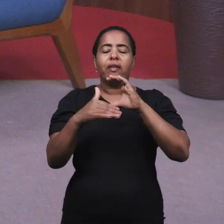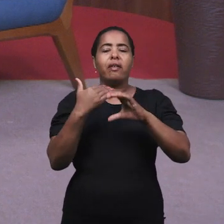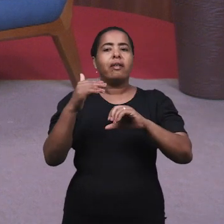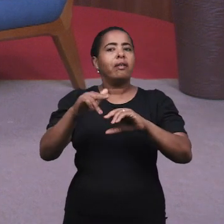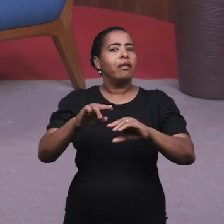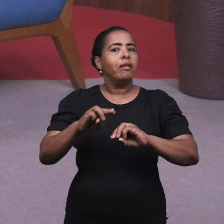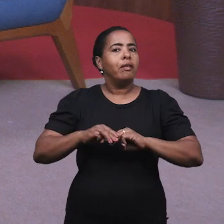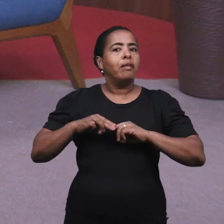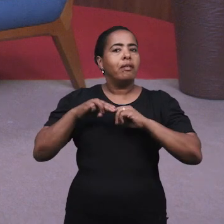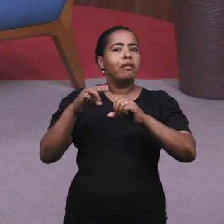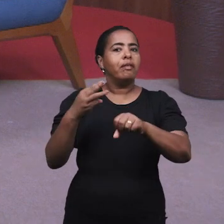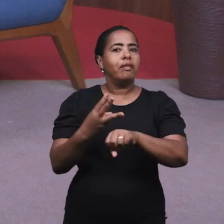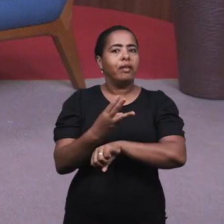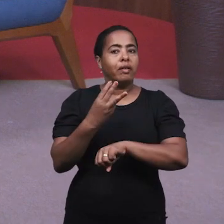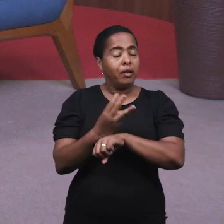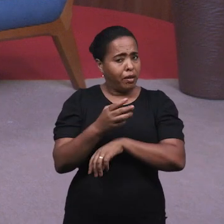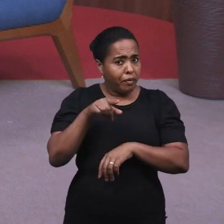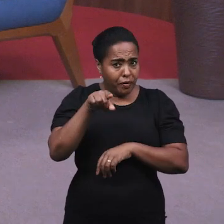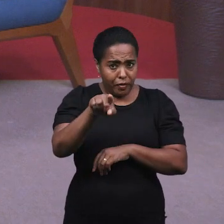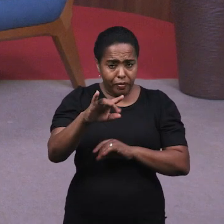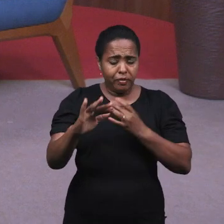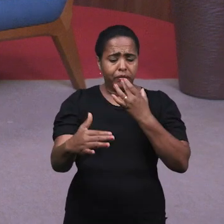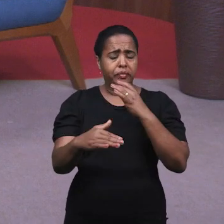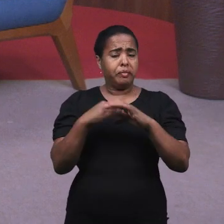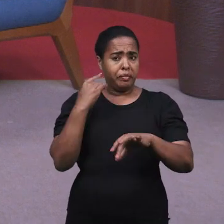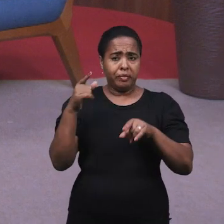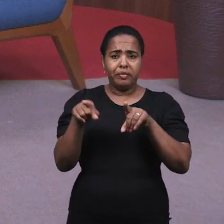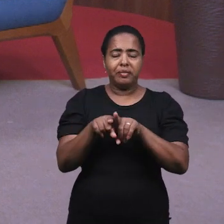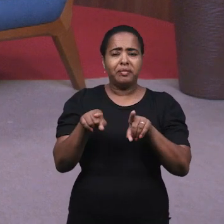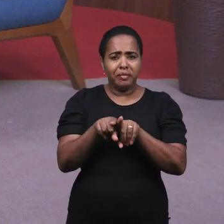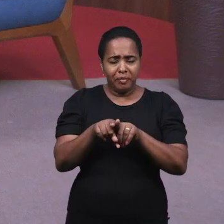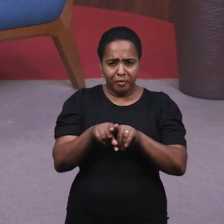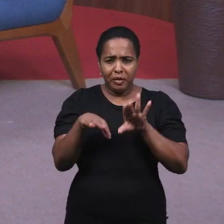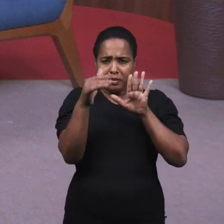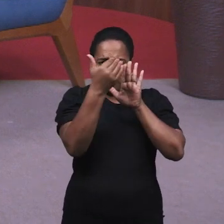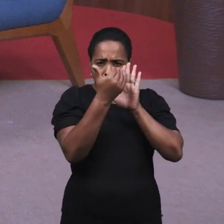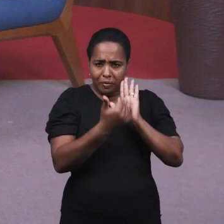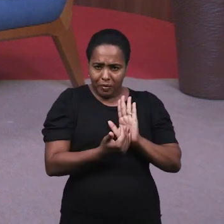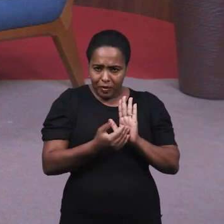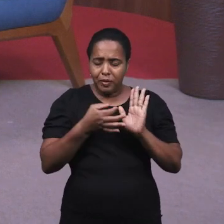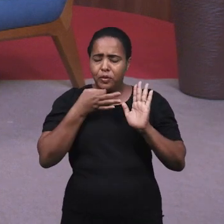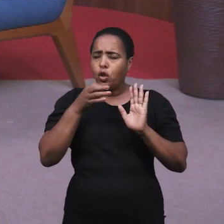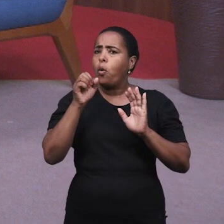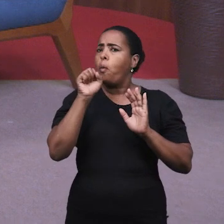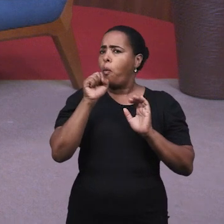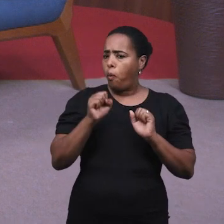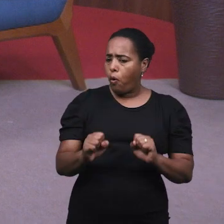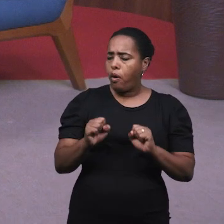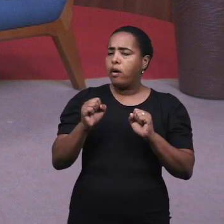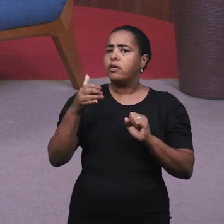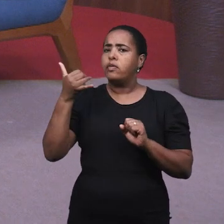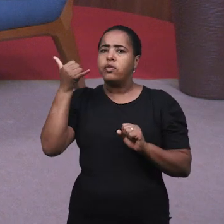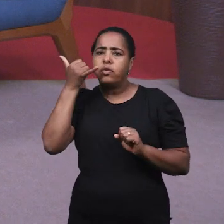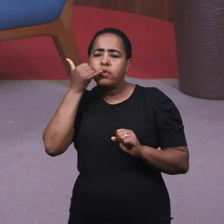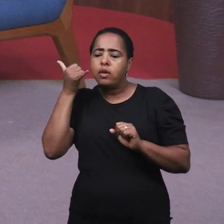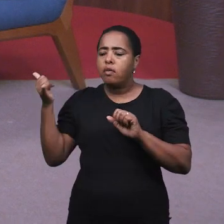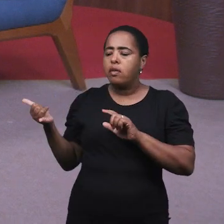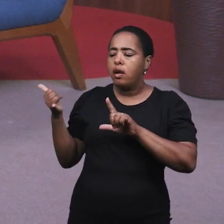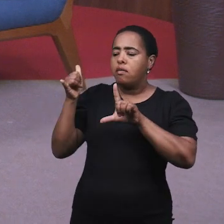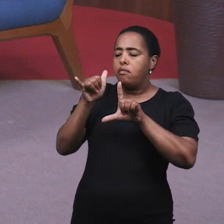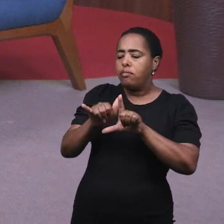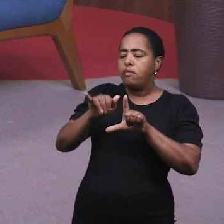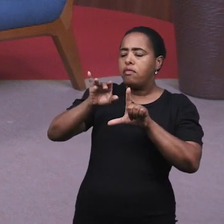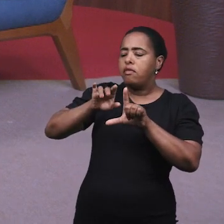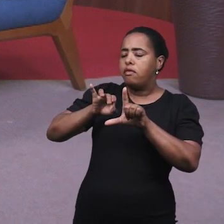messages qui sont envoyés à travers WhatsApp. Et afin que vous puissiez envoyer le message, vous puissiez parler sur la programmation, vous pouvez pointer